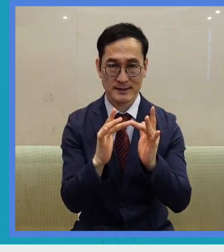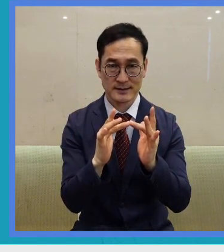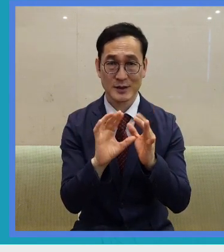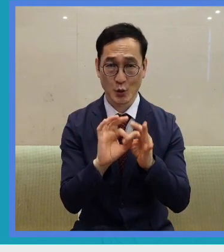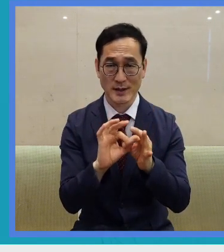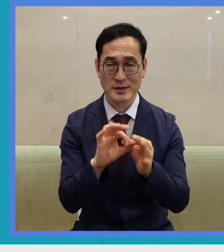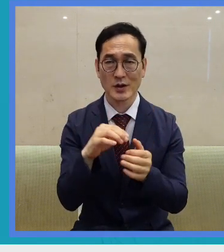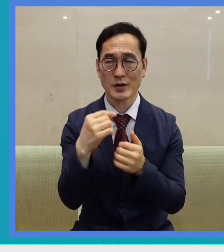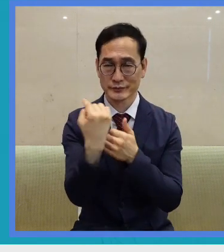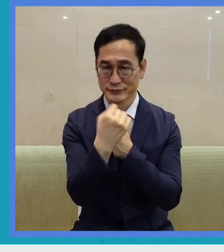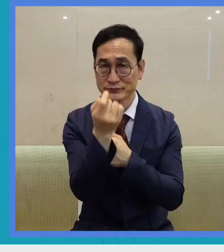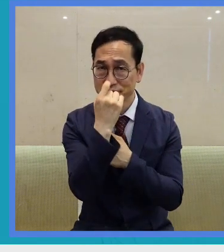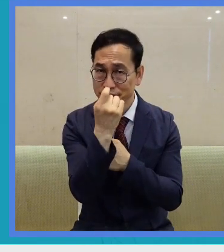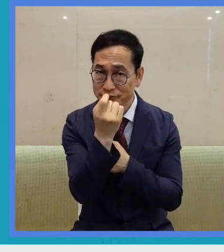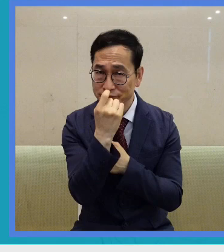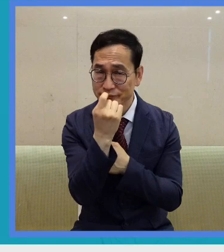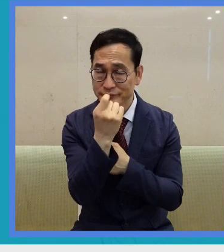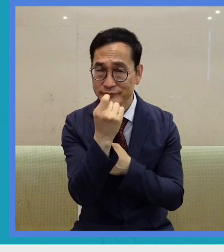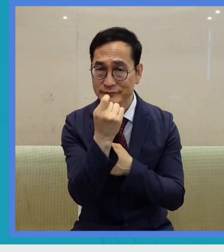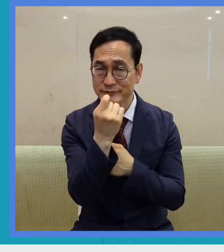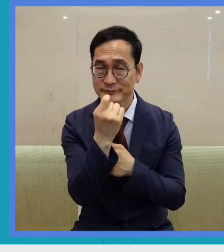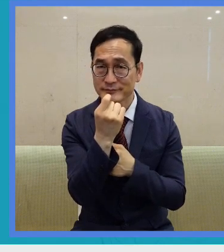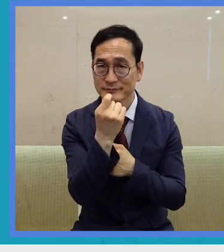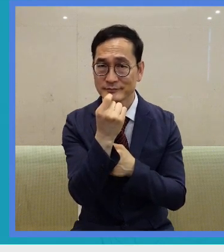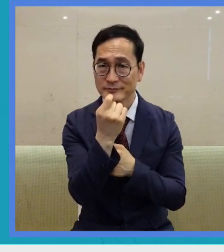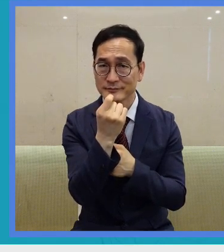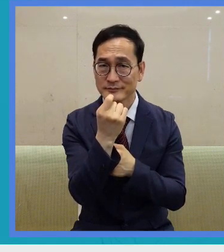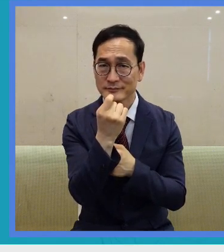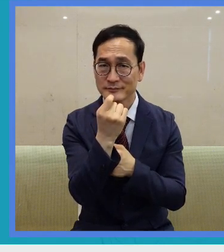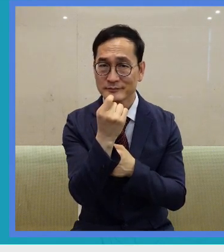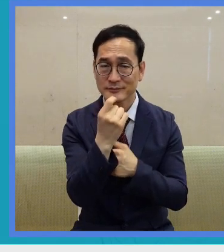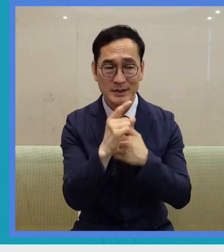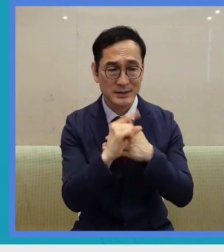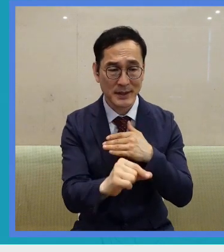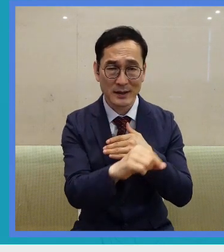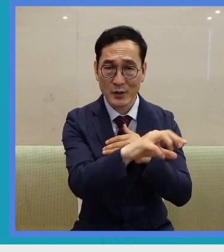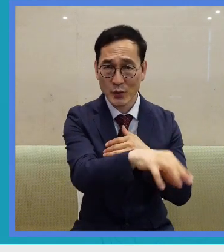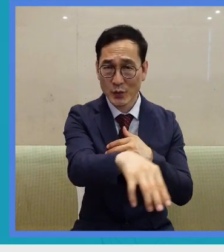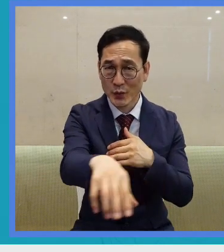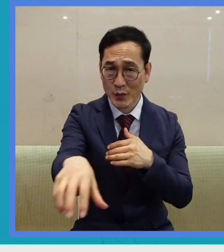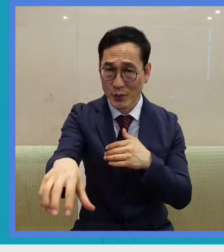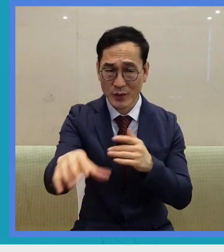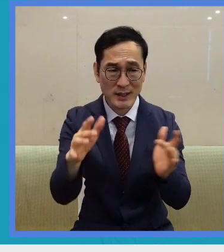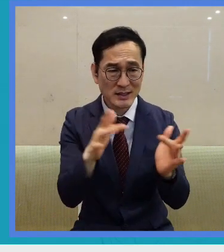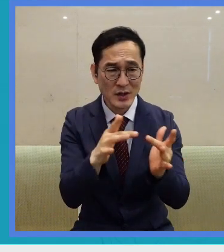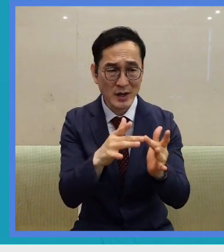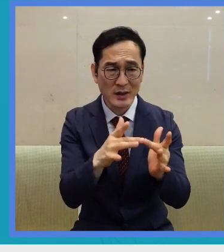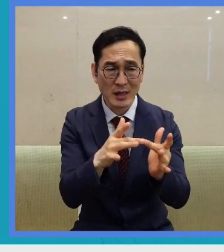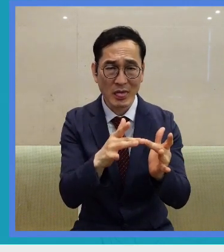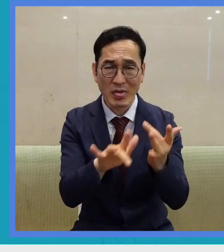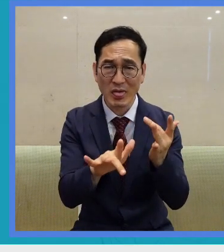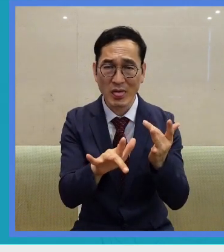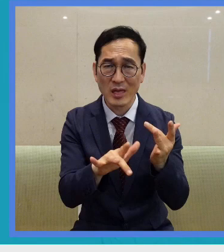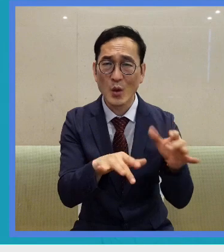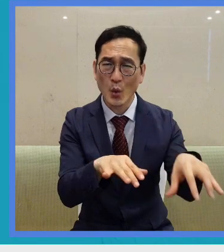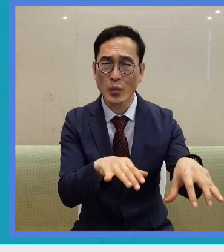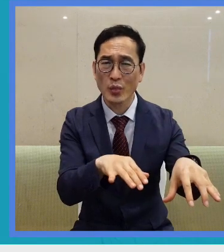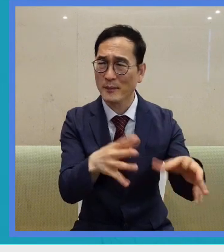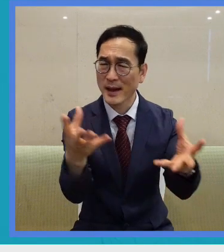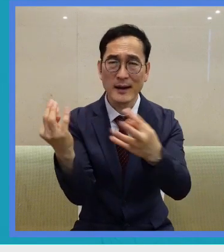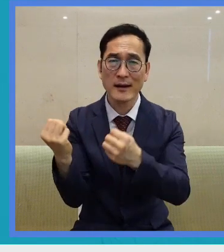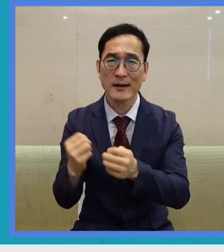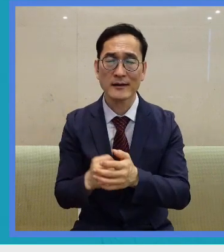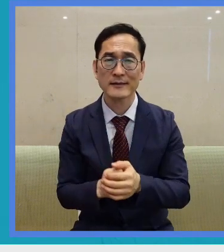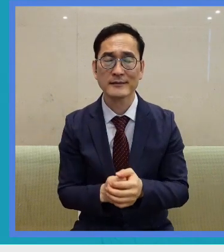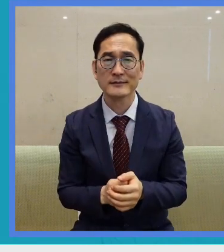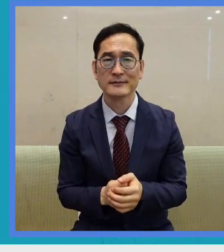교육이 들어갈 경우에 그 도서 지역, 산간 지역, 즉 인터넷 접근이 훨씬 안 좋은 곳들도 있습니다.